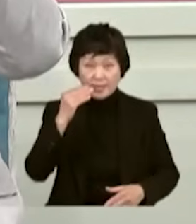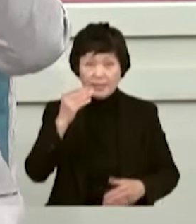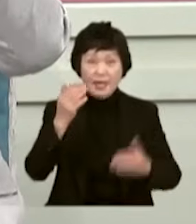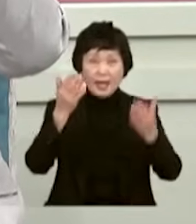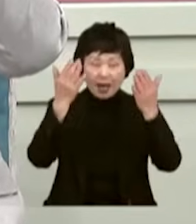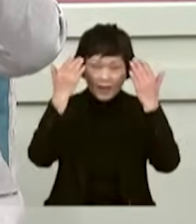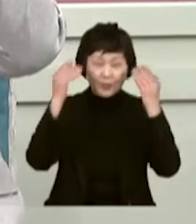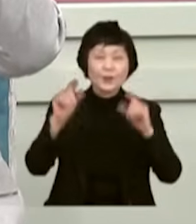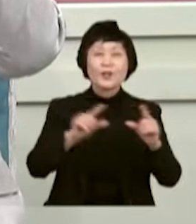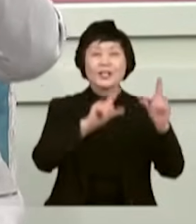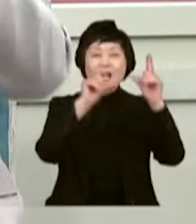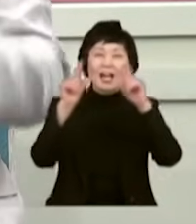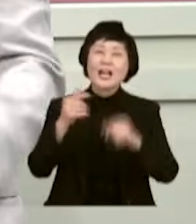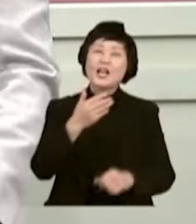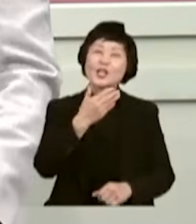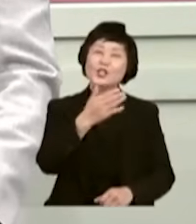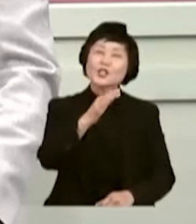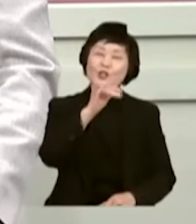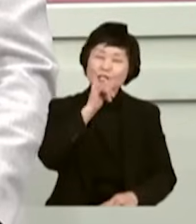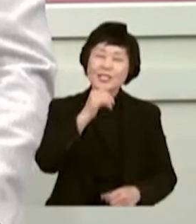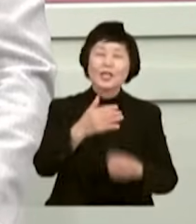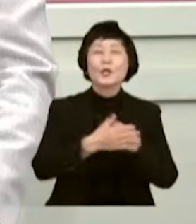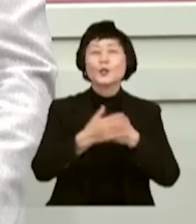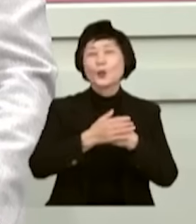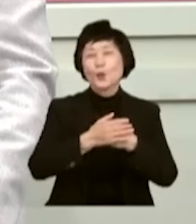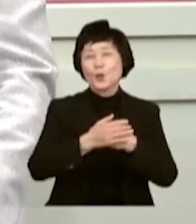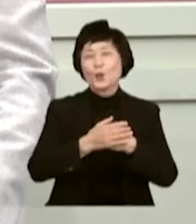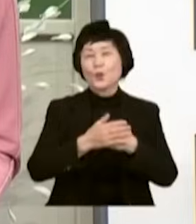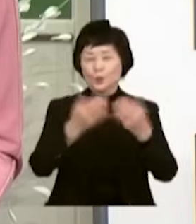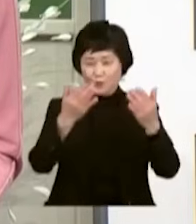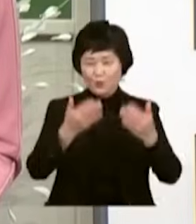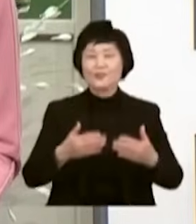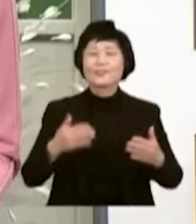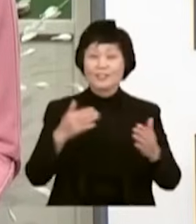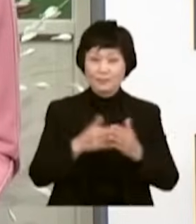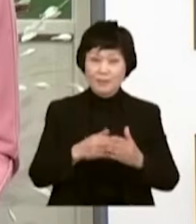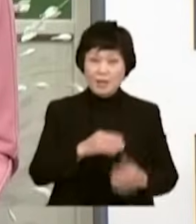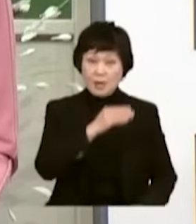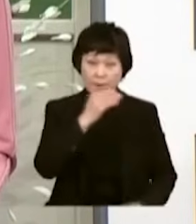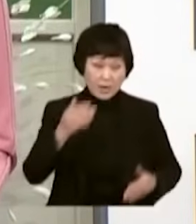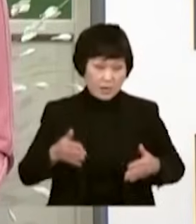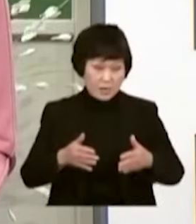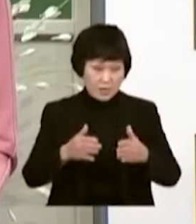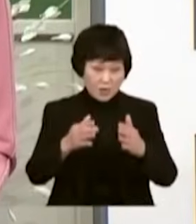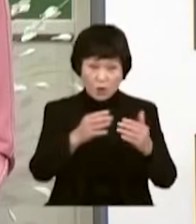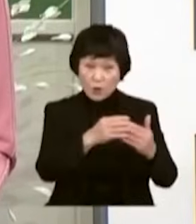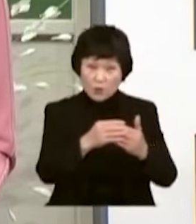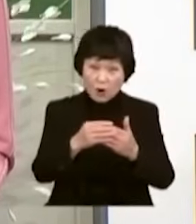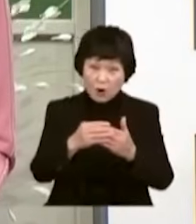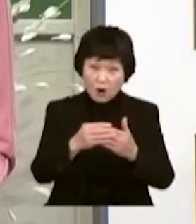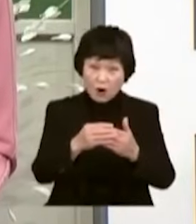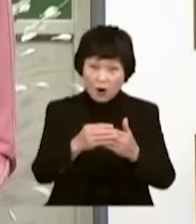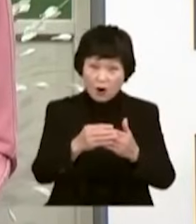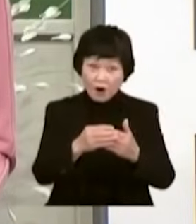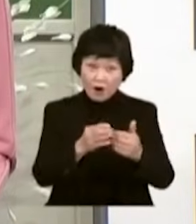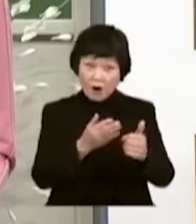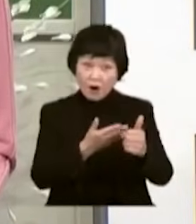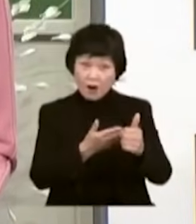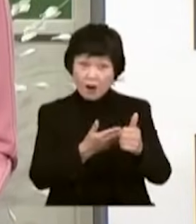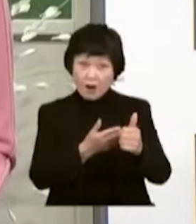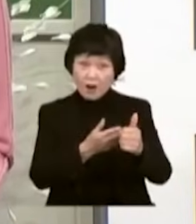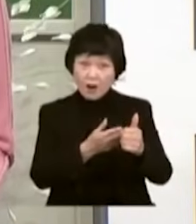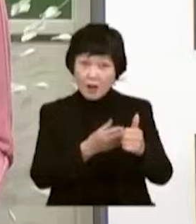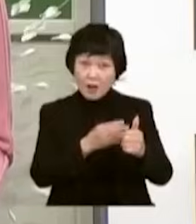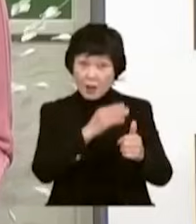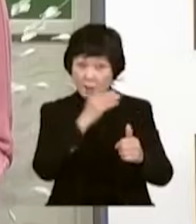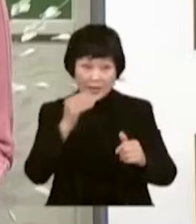있도록 올바른 길로 갈 수 있도록 많은 도움을 줬죠. 같은 친구지만. 진짜 그러니까 올바른 길로 갈 수 있도록. 그러니까 조용구 씨는 올바르지 않은 길을